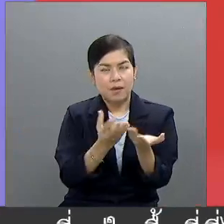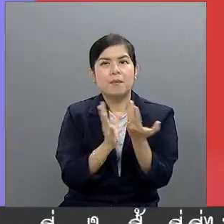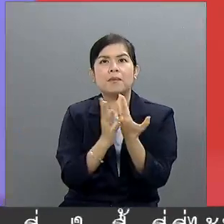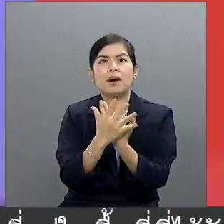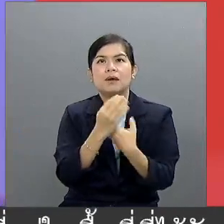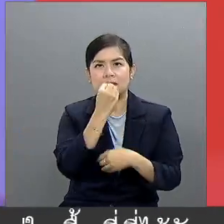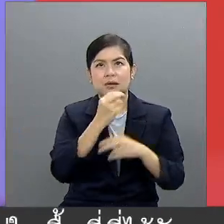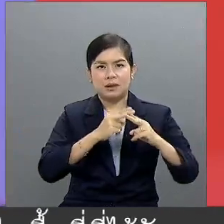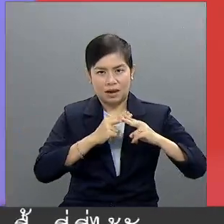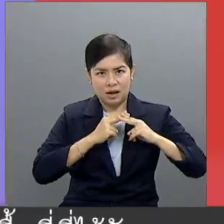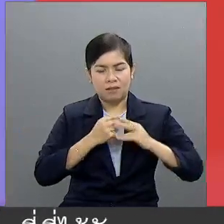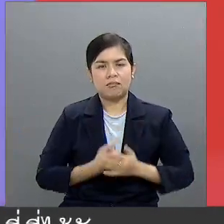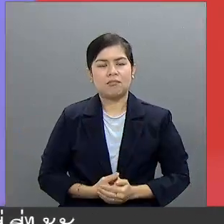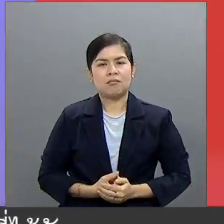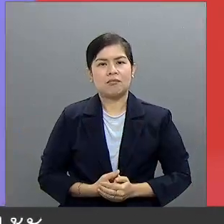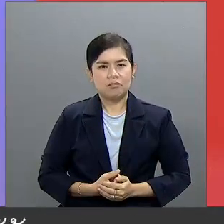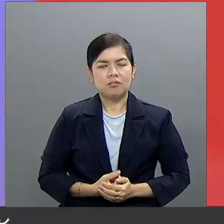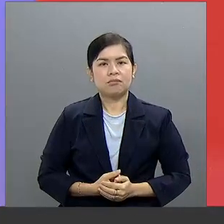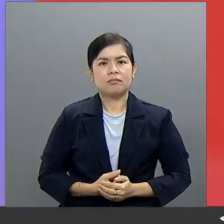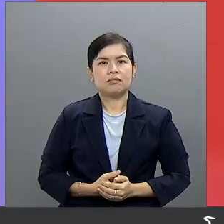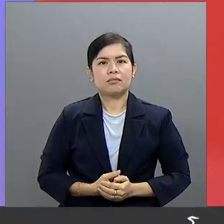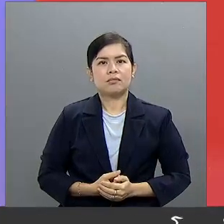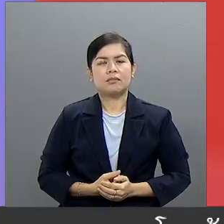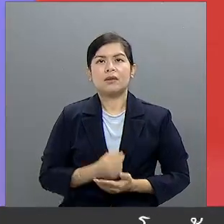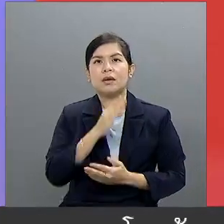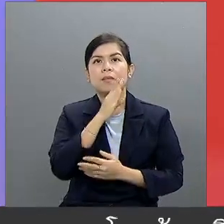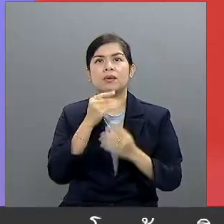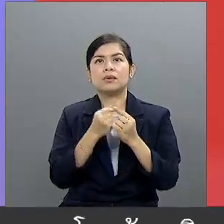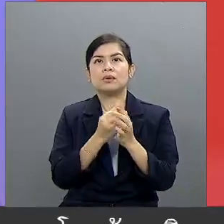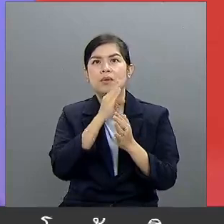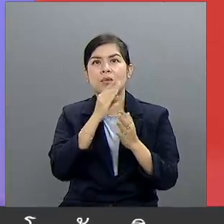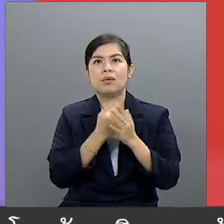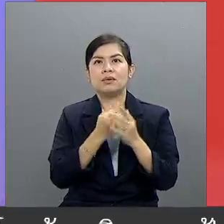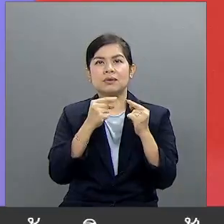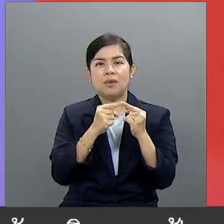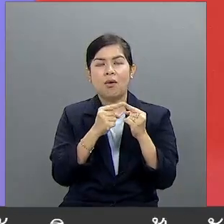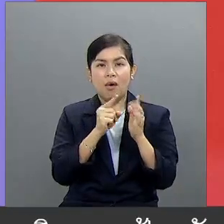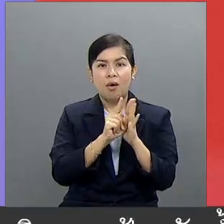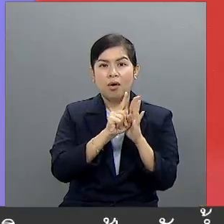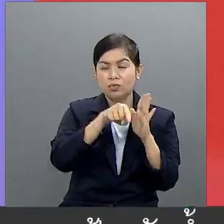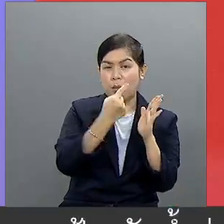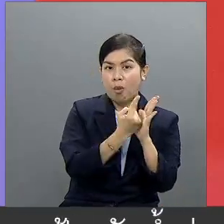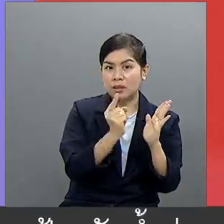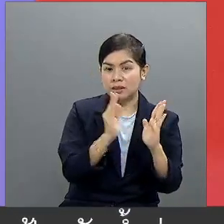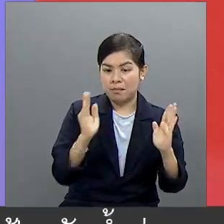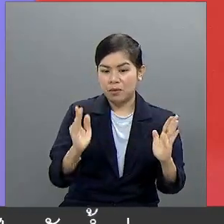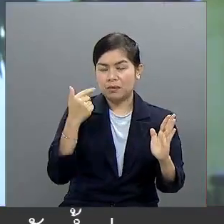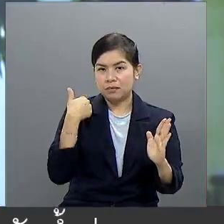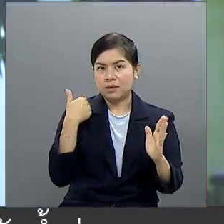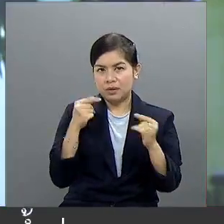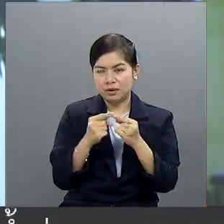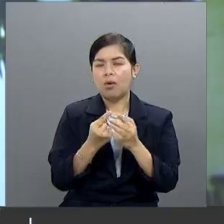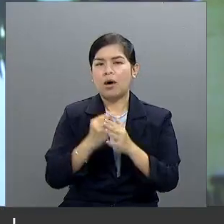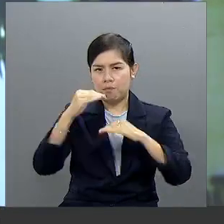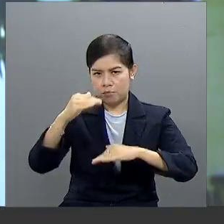แข่งกับเวลานิดนึง ถ้ าเกิดว่าให้แบบสักครึ่งวันแบบนี้ก็หมดฟาร์มเหมือนกันนะต ้ องมีจำกัดเวลาน ี่แหละค่ะ